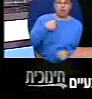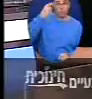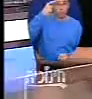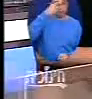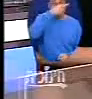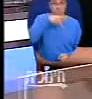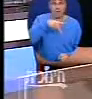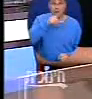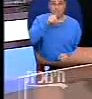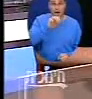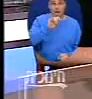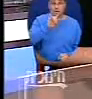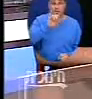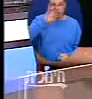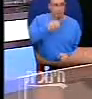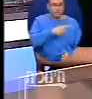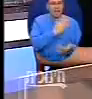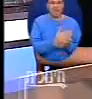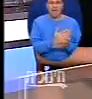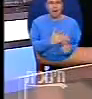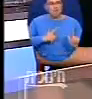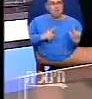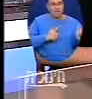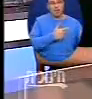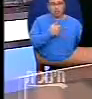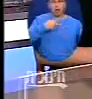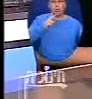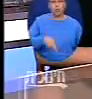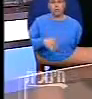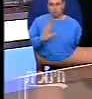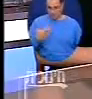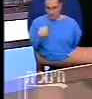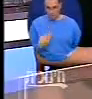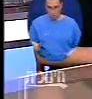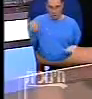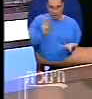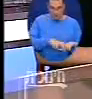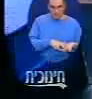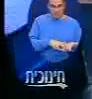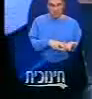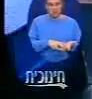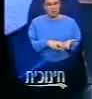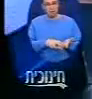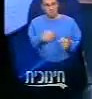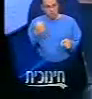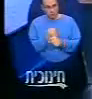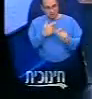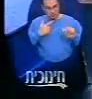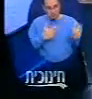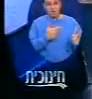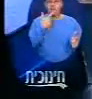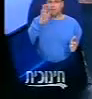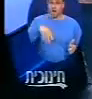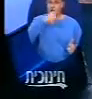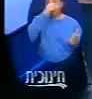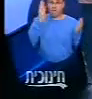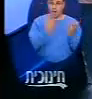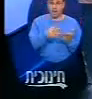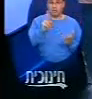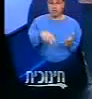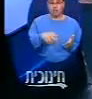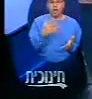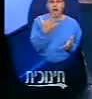שפלמחים היה מאבק דגל להראות שאנחנו יכולים, שאם אנחנו קמים ועושים אנחנו יכולים, ויש עכשיו מאבק באילת גם שאני מתחילה,